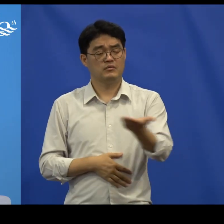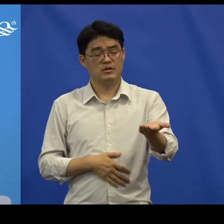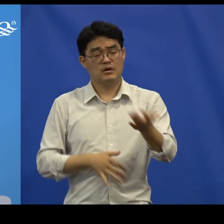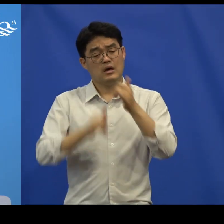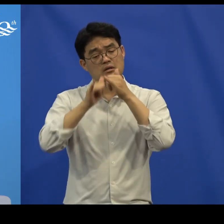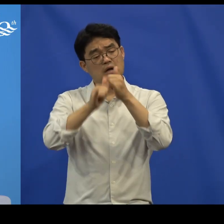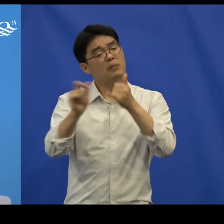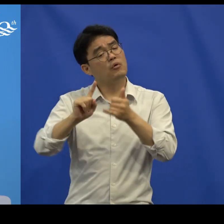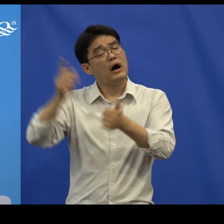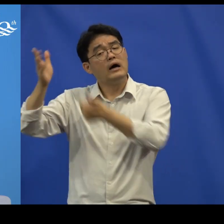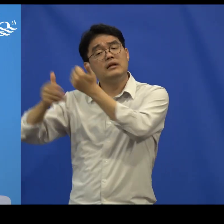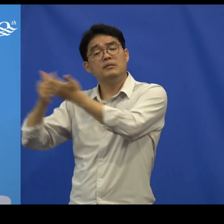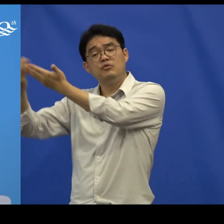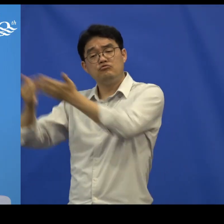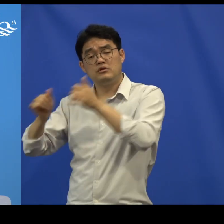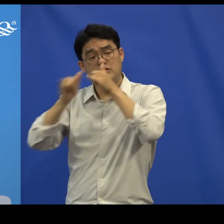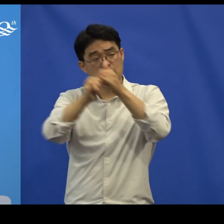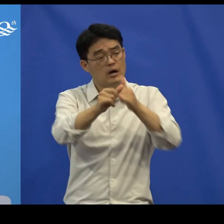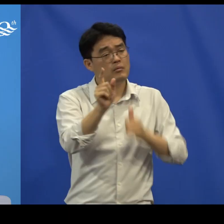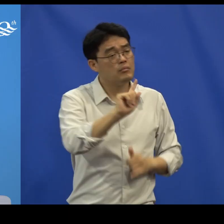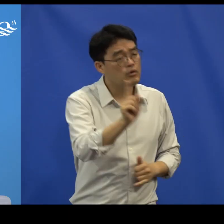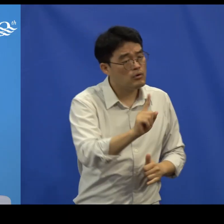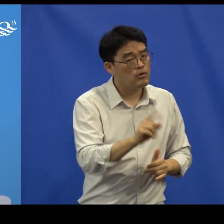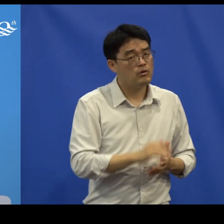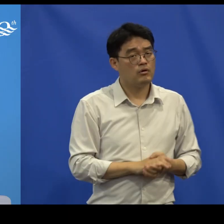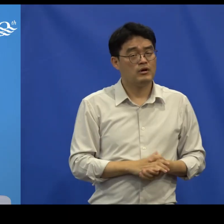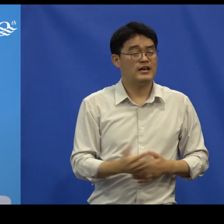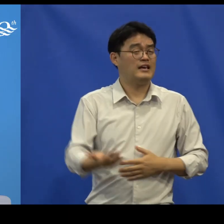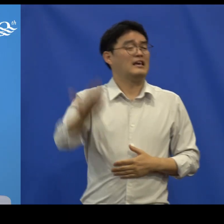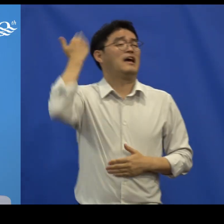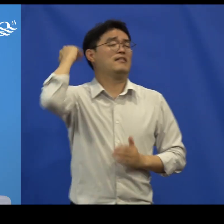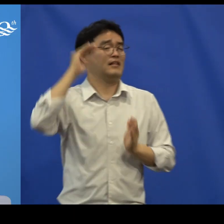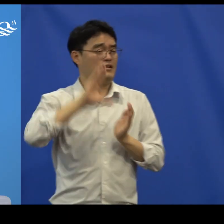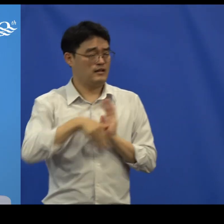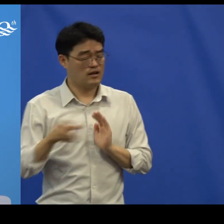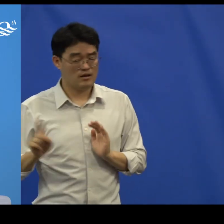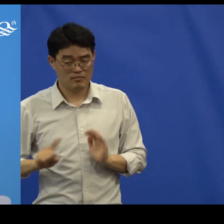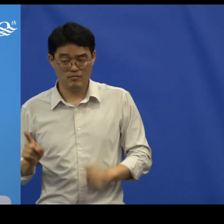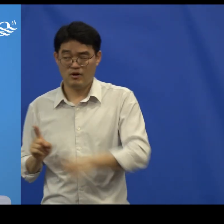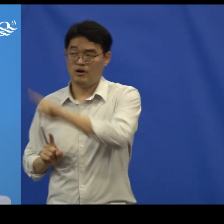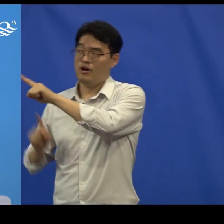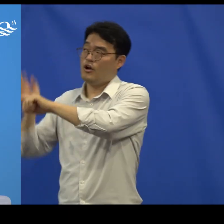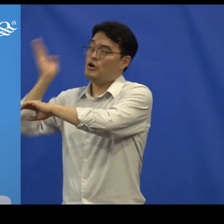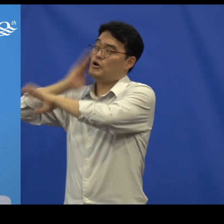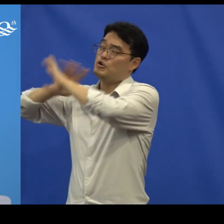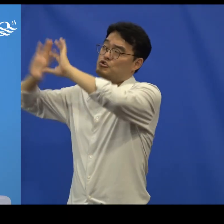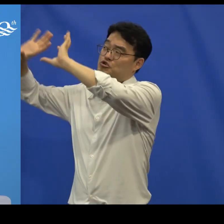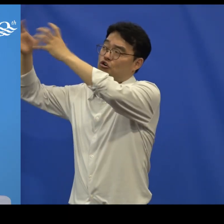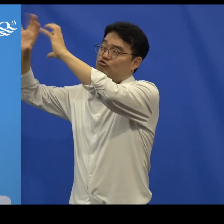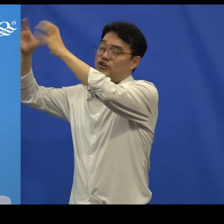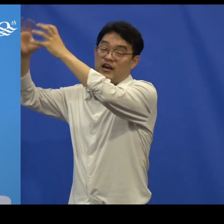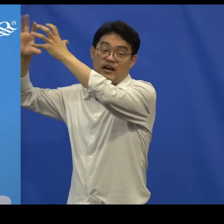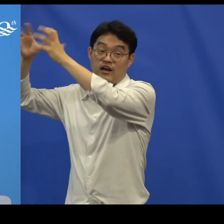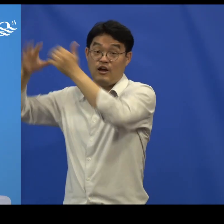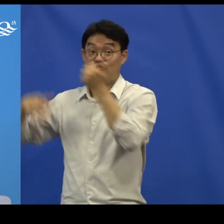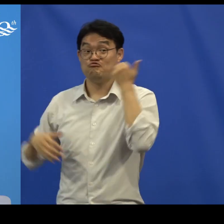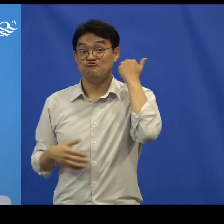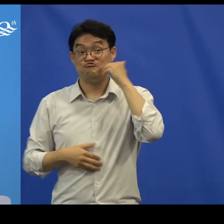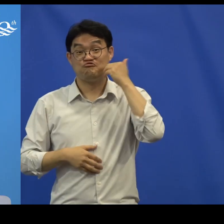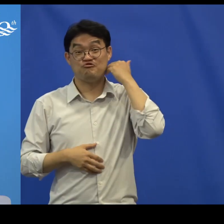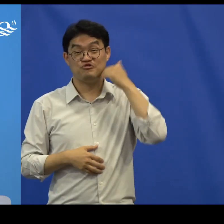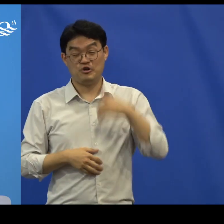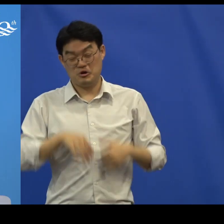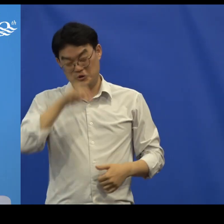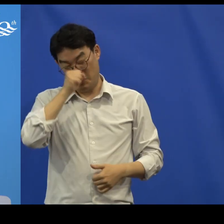많아요. 이 상을 어떻게, 천국에도 어떤 사람은, 옛날에 목사님들, 부흥사들은 어떤 분은 개털 모자를 쓰고 어떤 분은 또